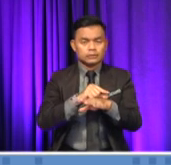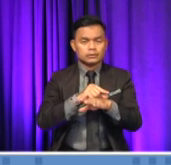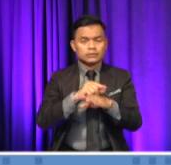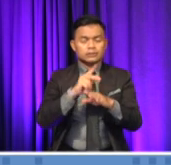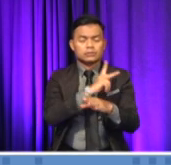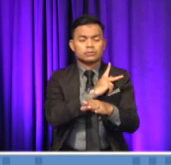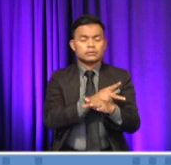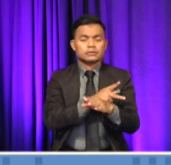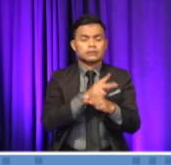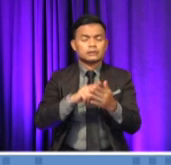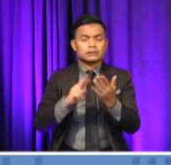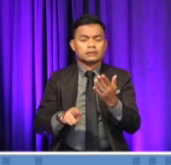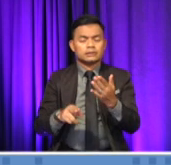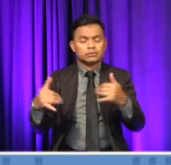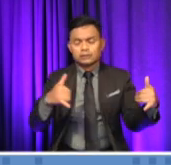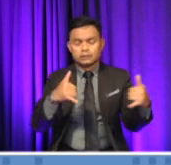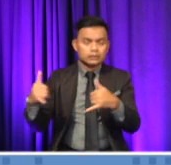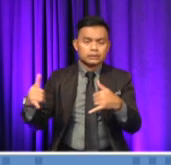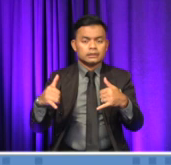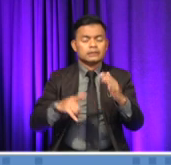kuasa yang lebih tinggi